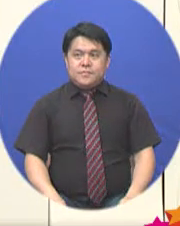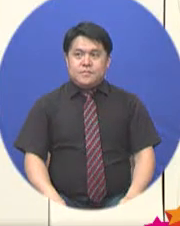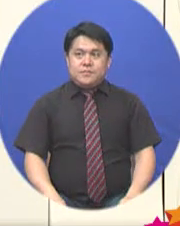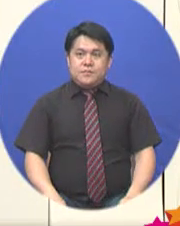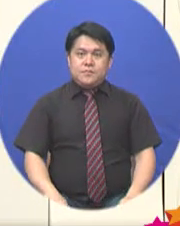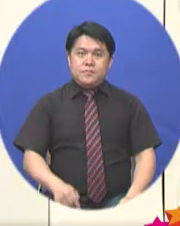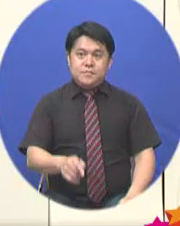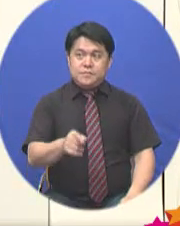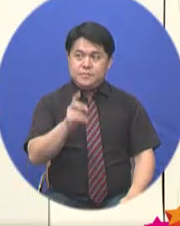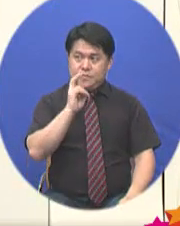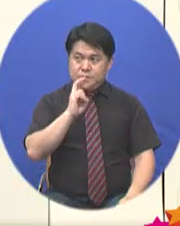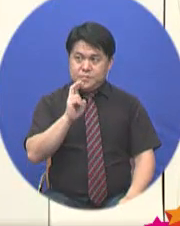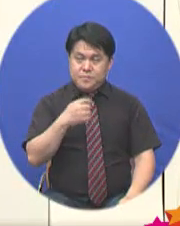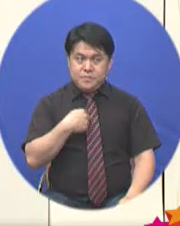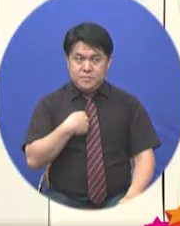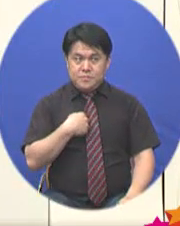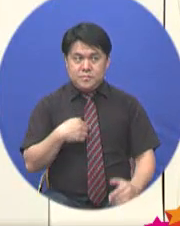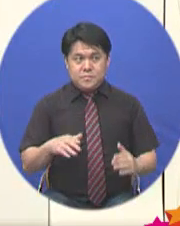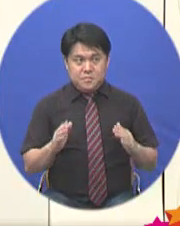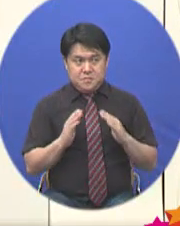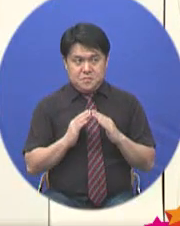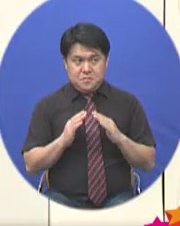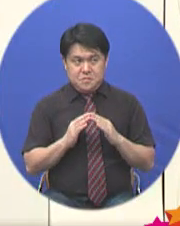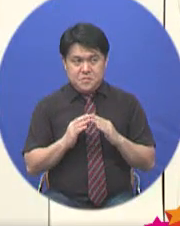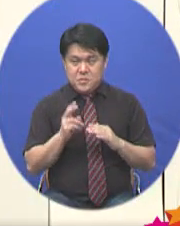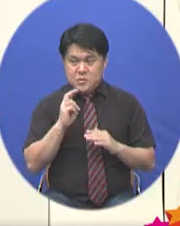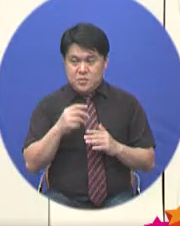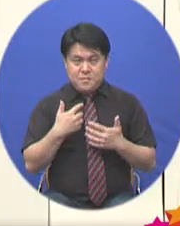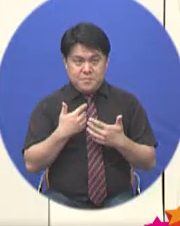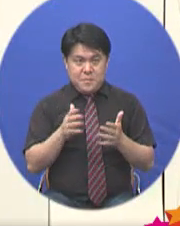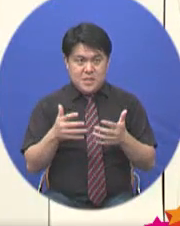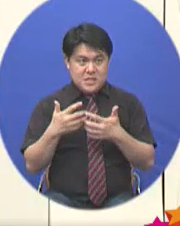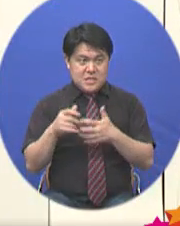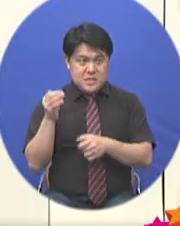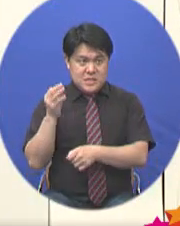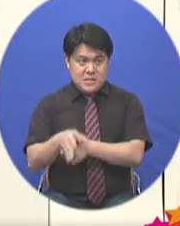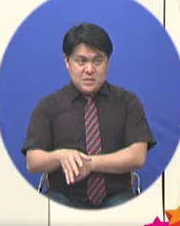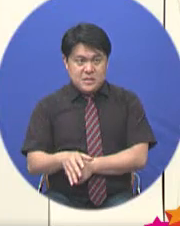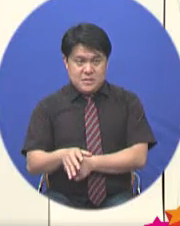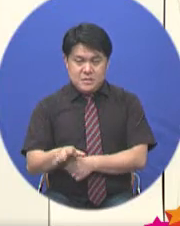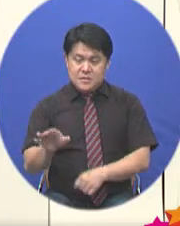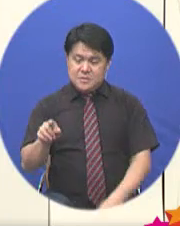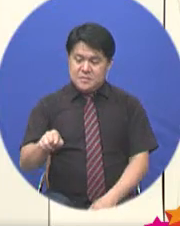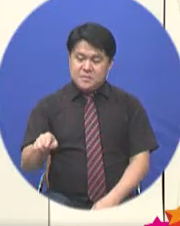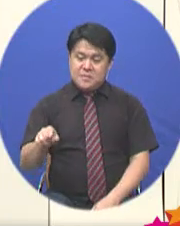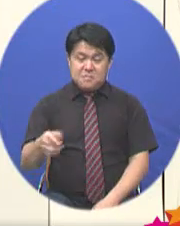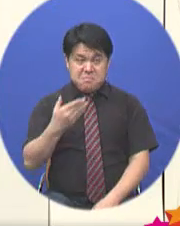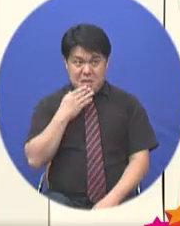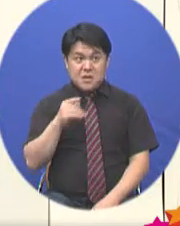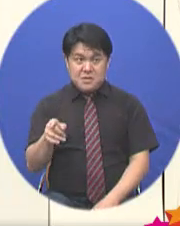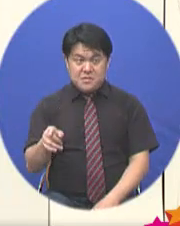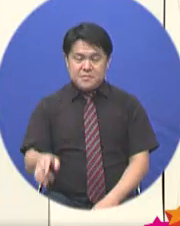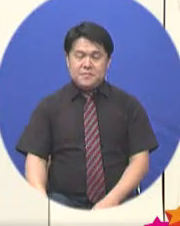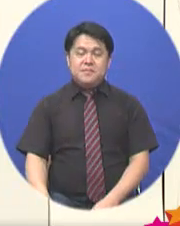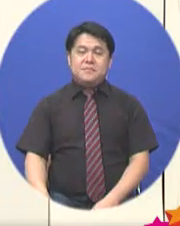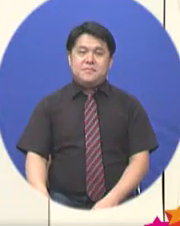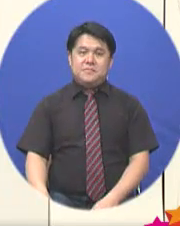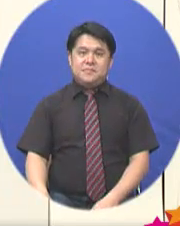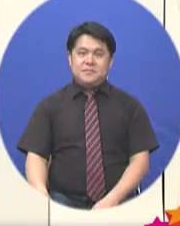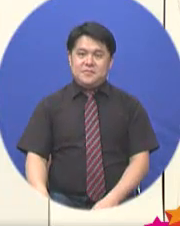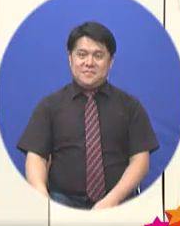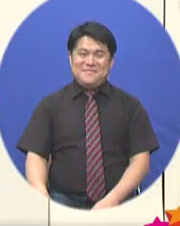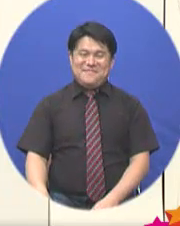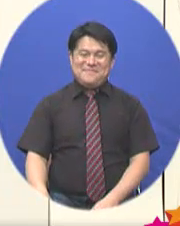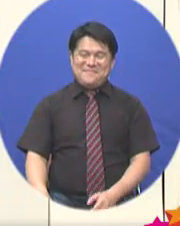이 노래는 집에 제가 이제 조그만 그 노래방 기계를 하나 사다 놨어요. 네. 어머나. 아, 노래방 기계